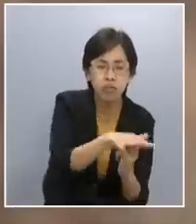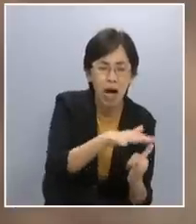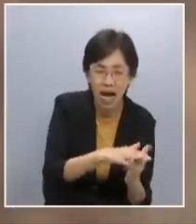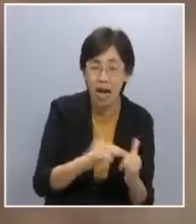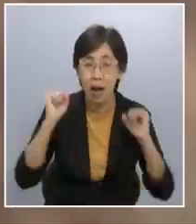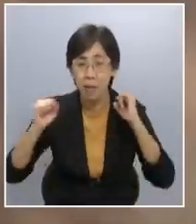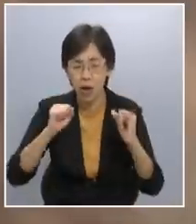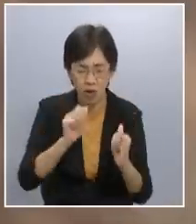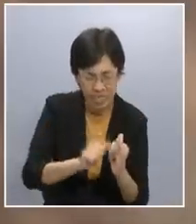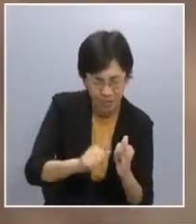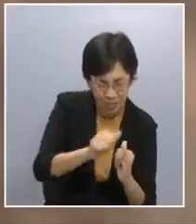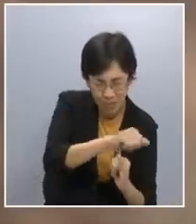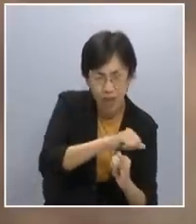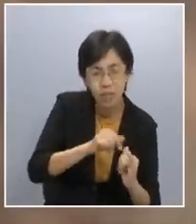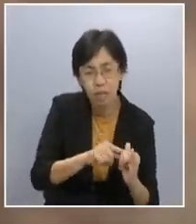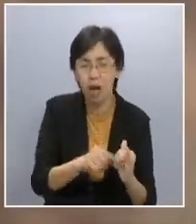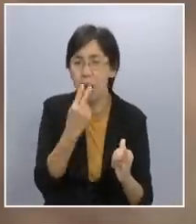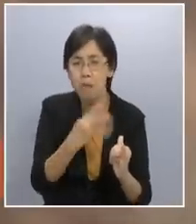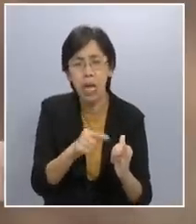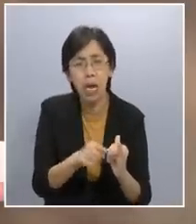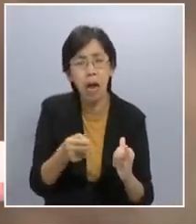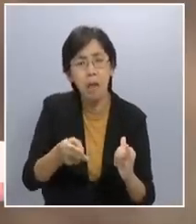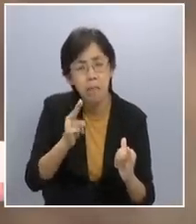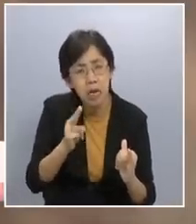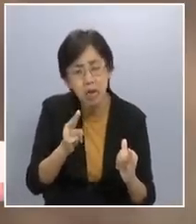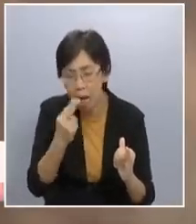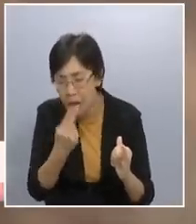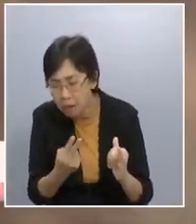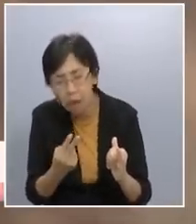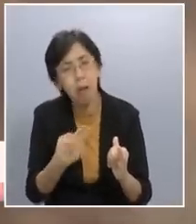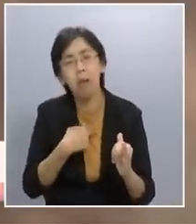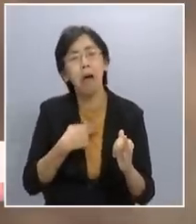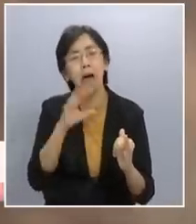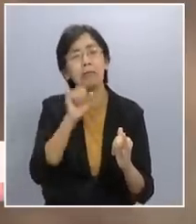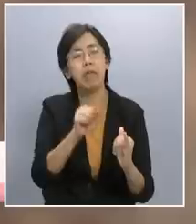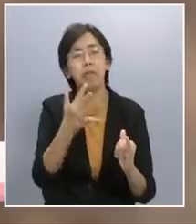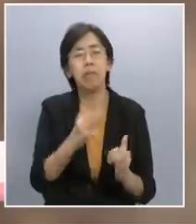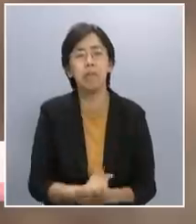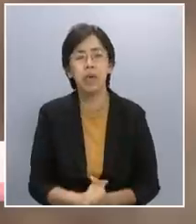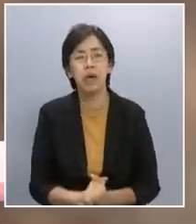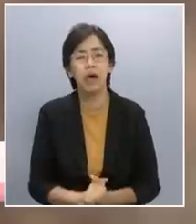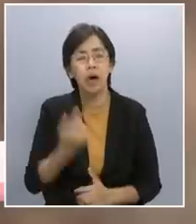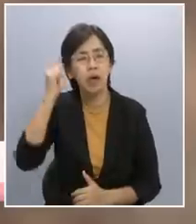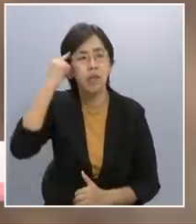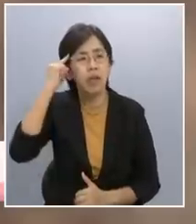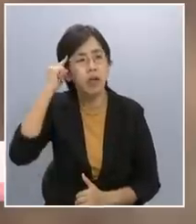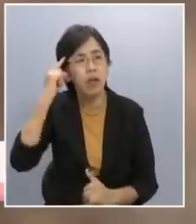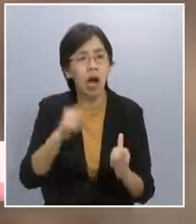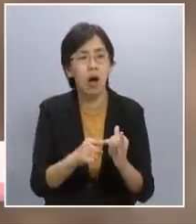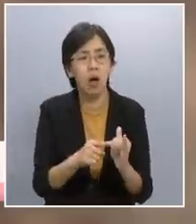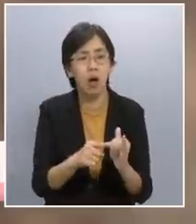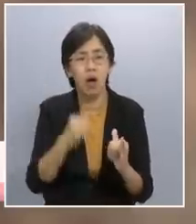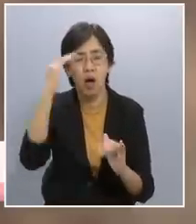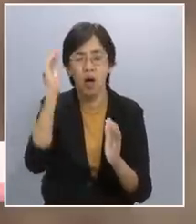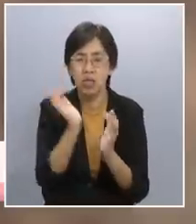อยู่แต่ตอนนั้นเนี่ยไม่ได้สังเกตว่ามีปืนในจุดเกิดเหตุไหมและตอนนั้นก็ไม่ทันสังเกตด้วยว่าทางพลตำรวจโท